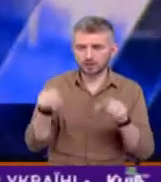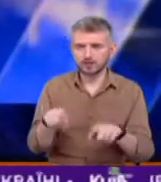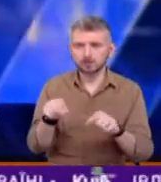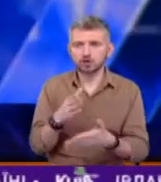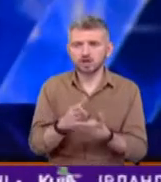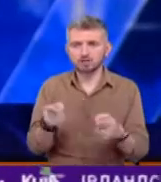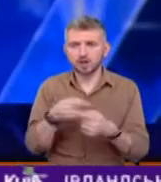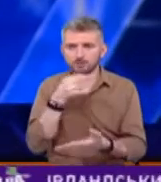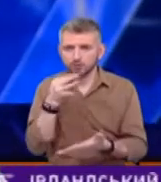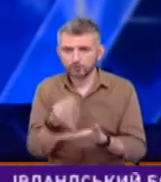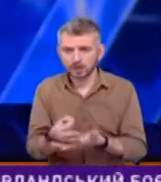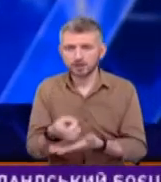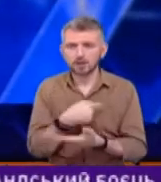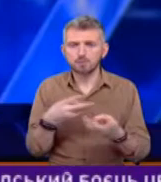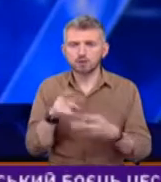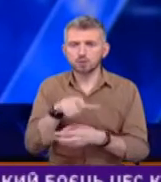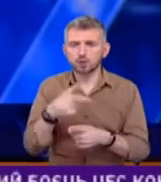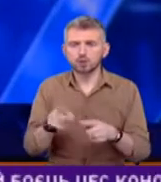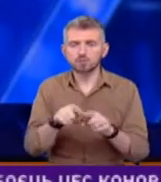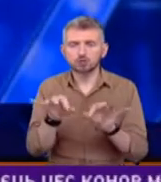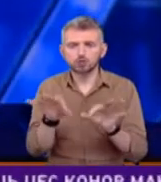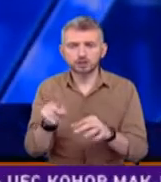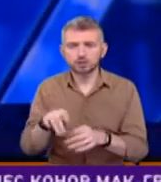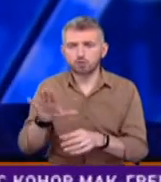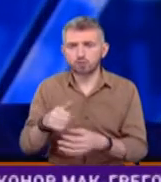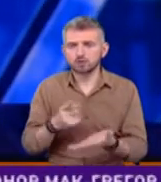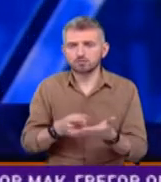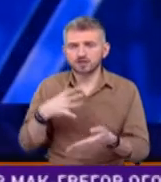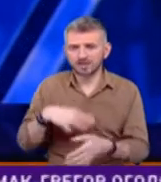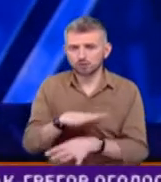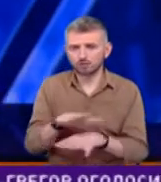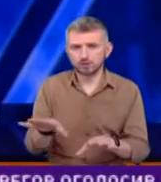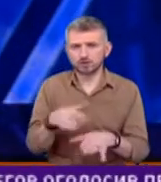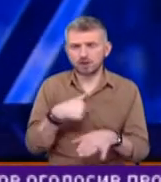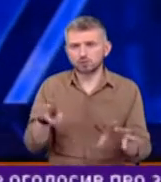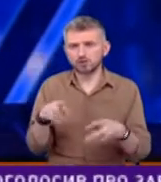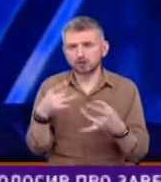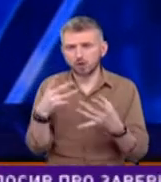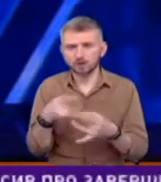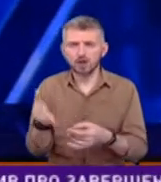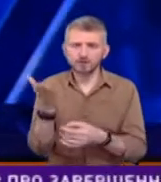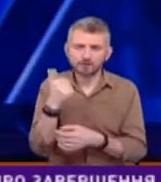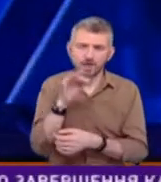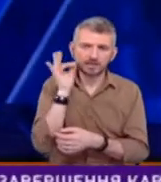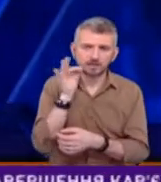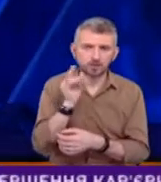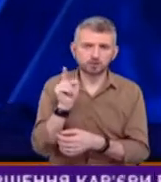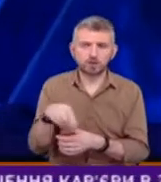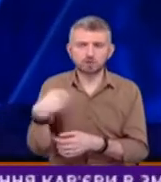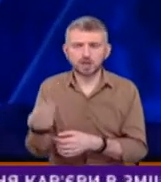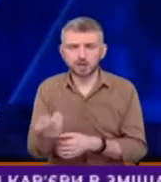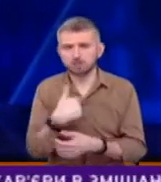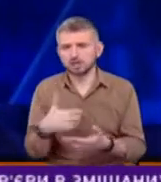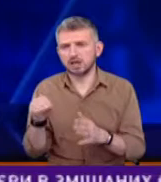кримінальна відповідальність. І нам треба людям це доносити, щоб потім не доводилось нам розказувати, а ви давайте зробіть, схитріть, що вам там дали, що